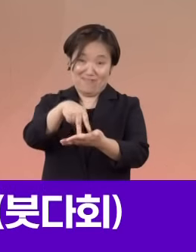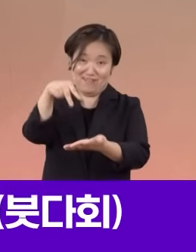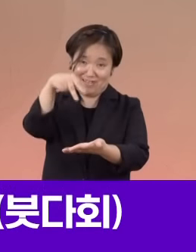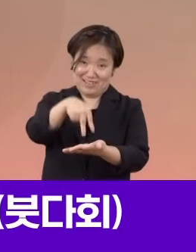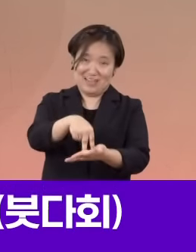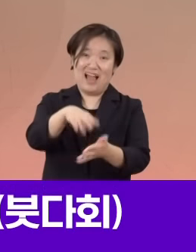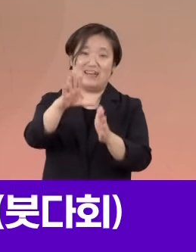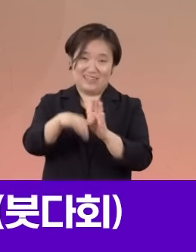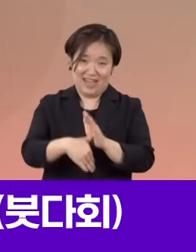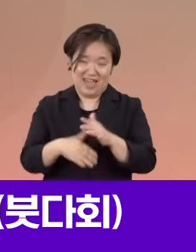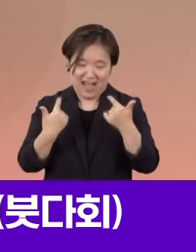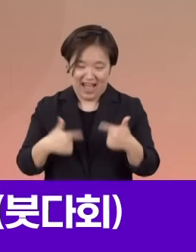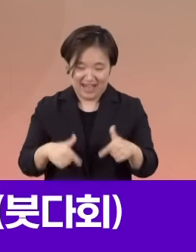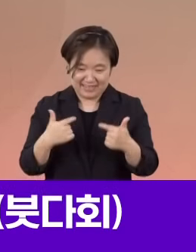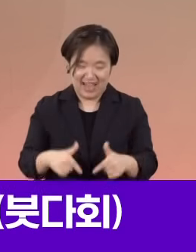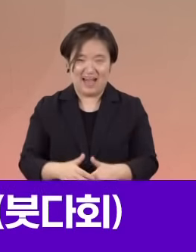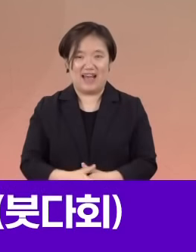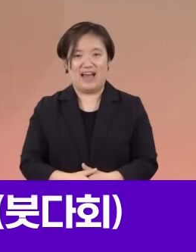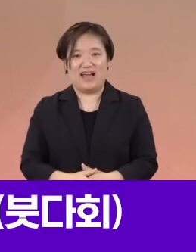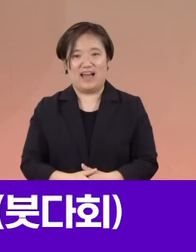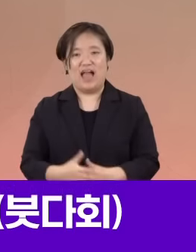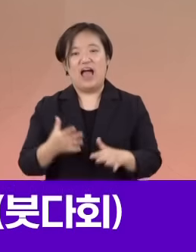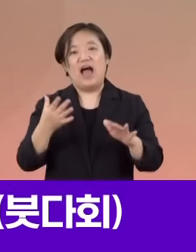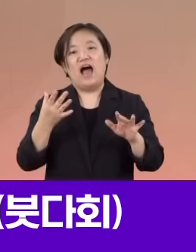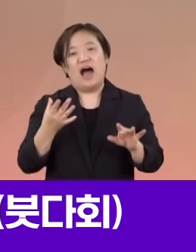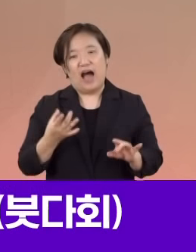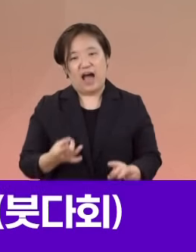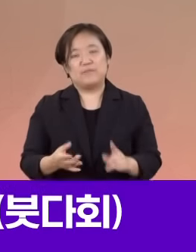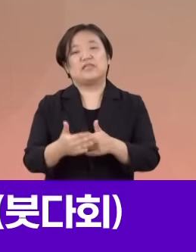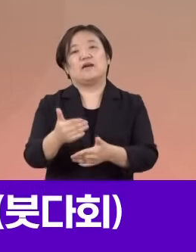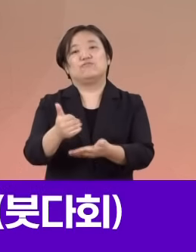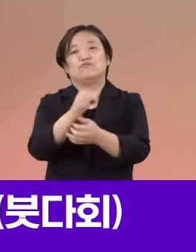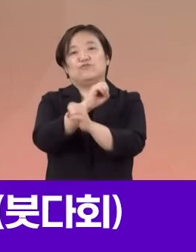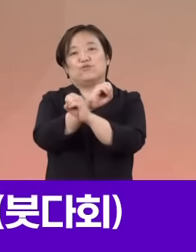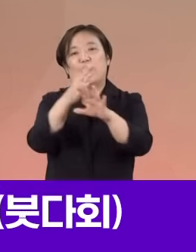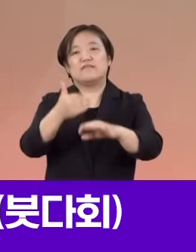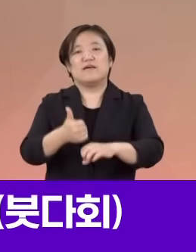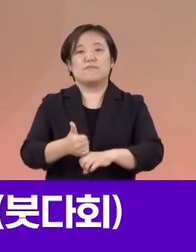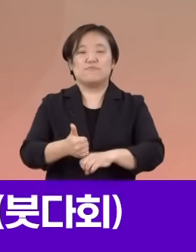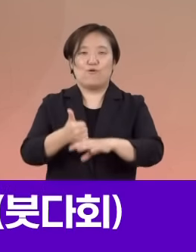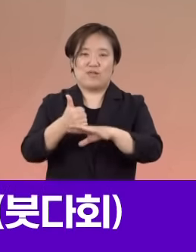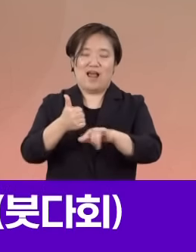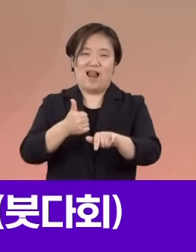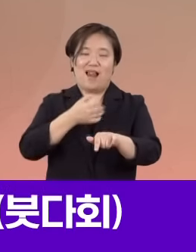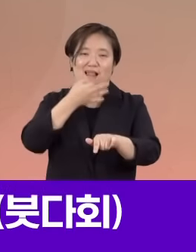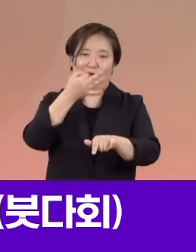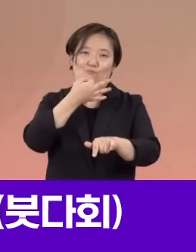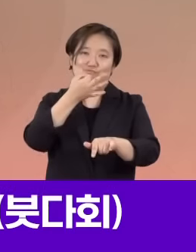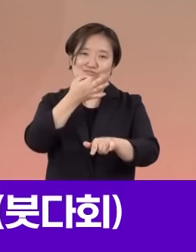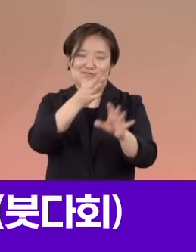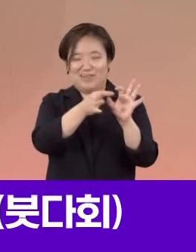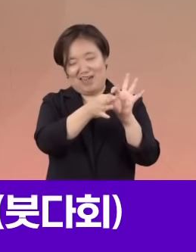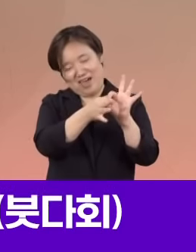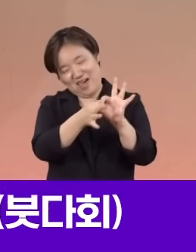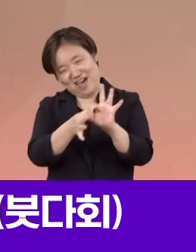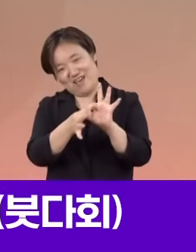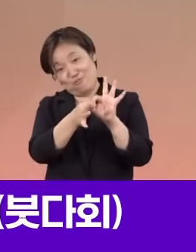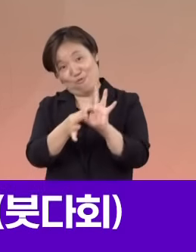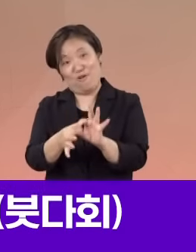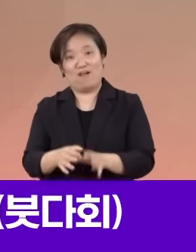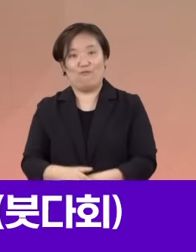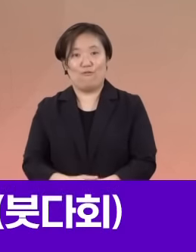탈 때마다 나무아미 탑을 관세음보살 염불을 계속해 주고